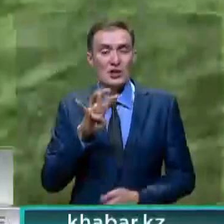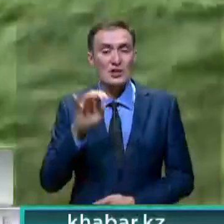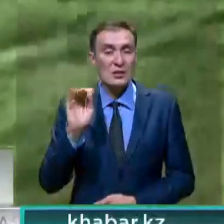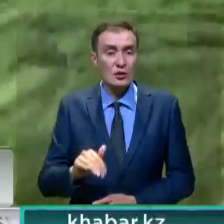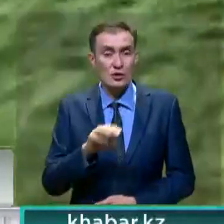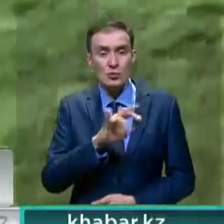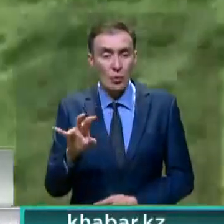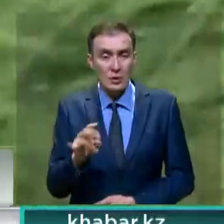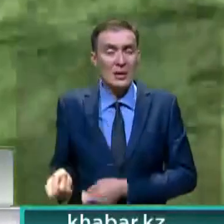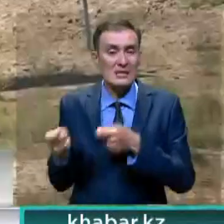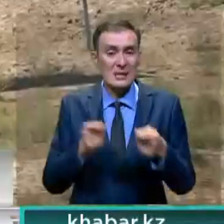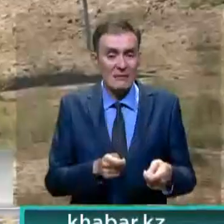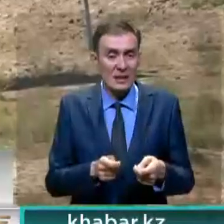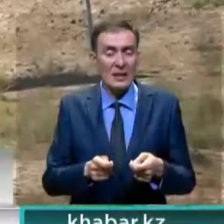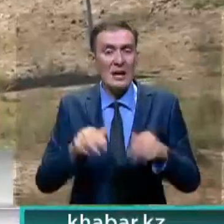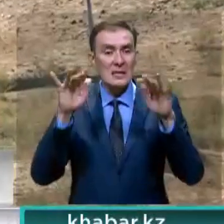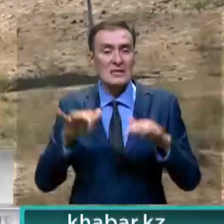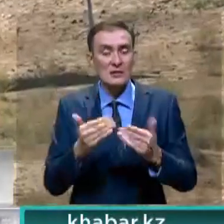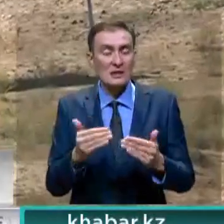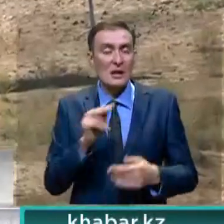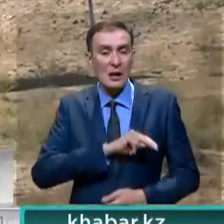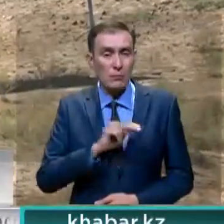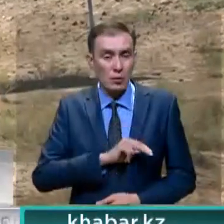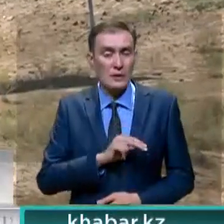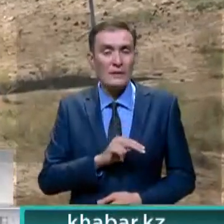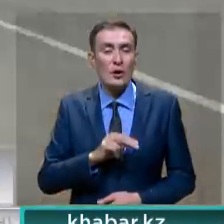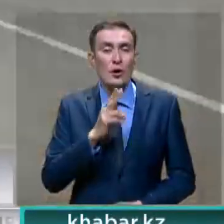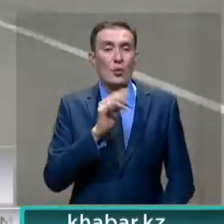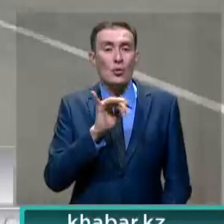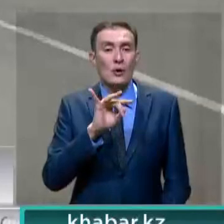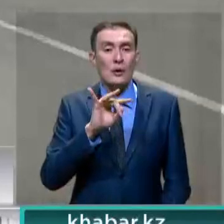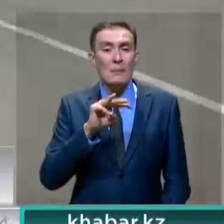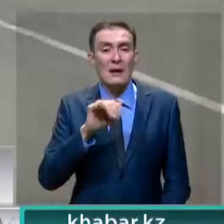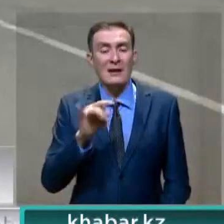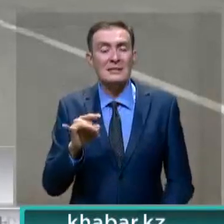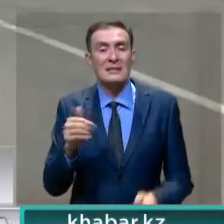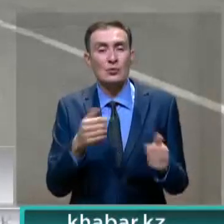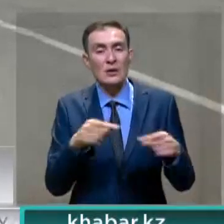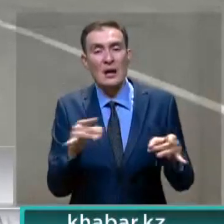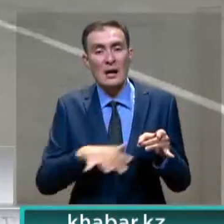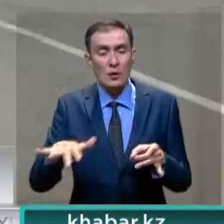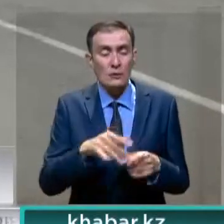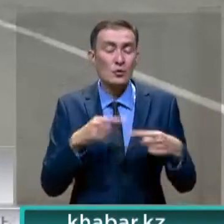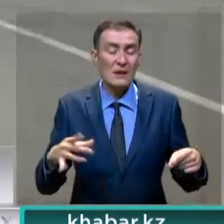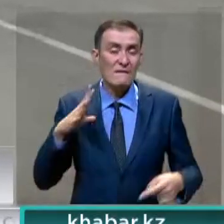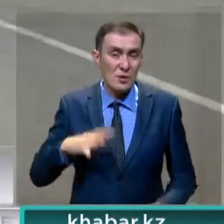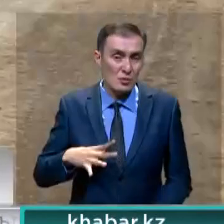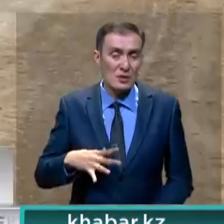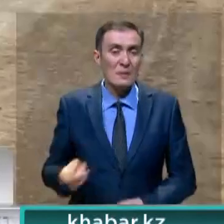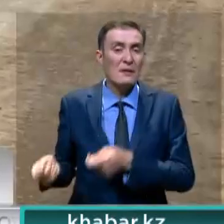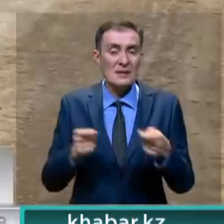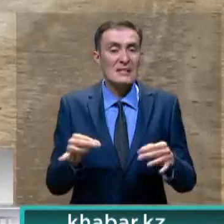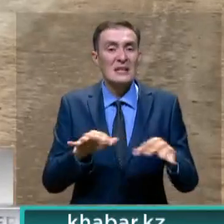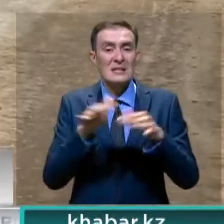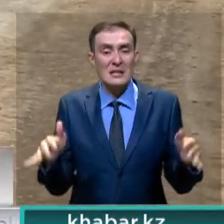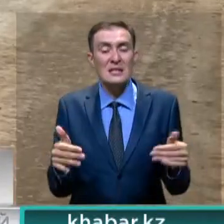тысяч тонн уже доставлено на зимовке. Сейчас эта работа ведется в Курмангазинском и Кызылкагинском районах. Остальные же вынуждены завозить